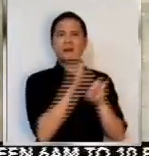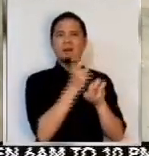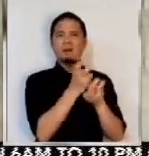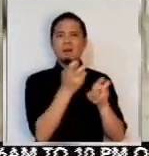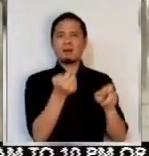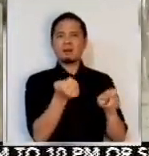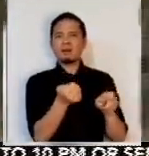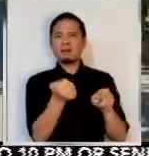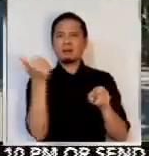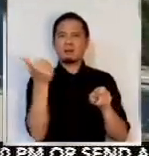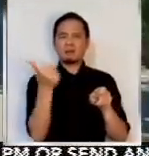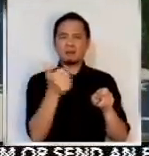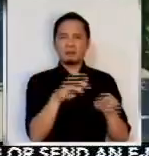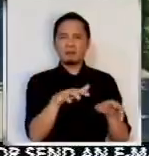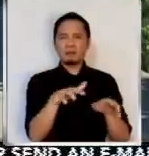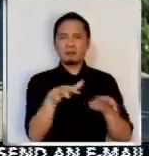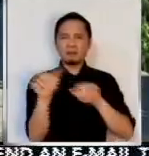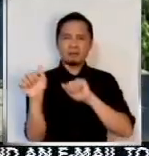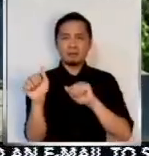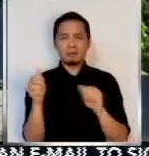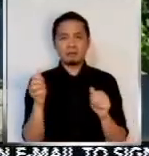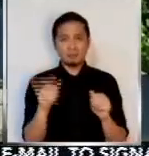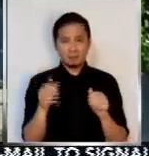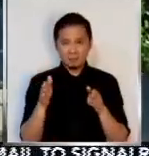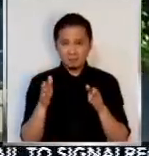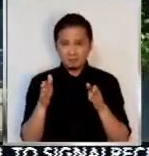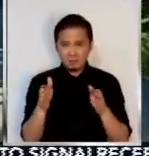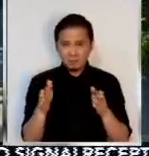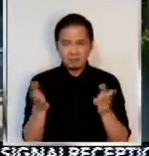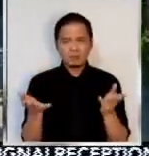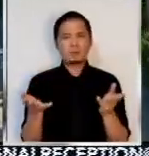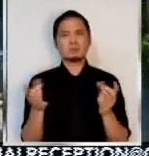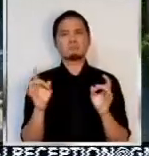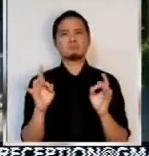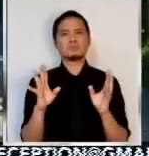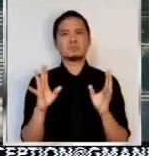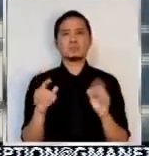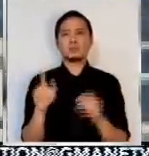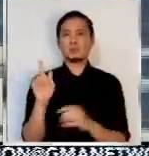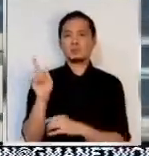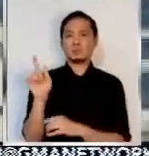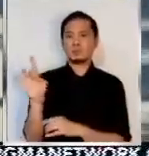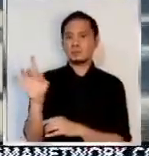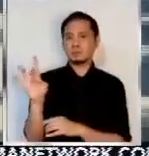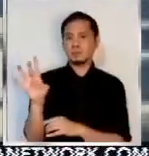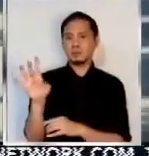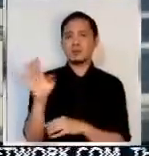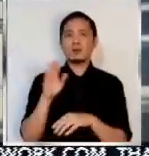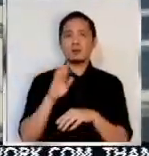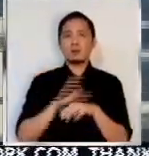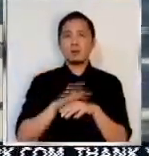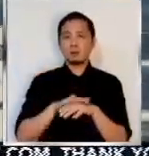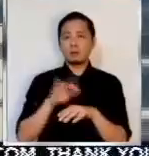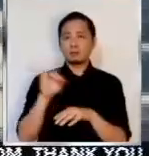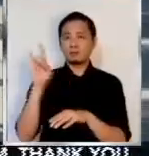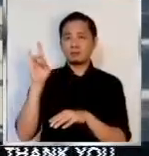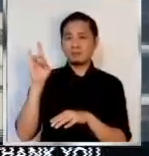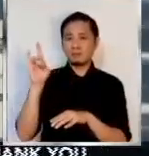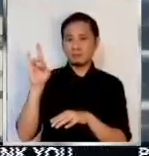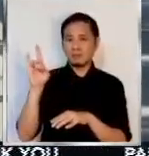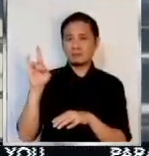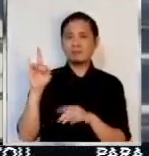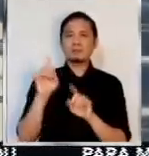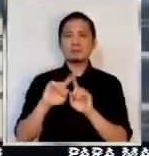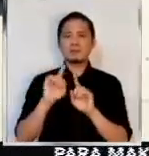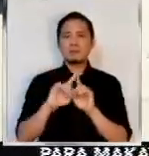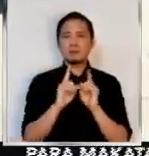nakatayong poste. Noong 2018, nag-viral pa sa social media ang limang poste na nooy nasa gitna ng